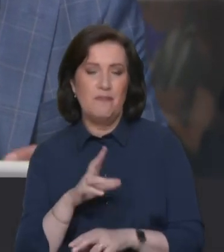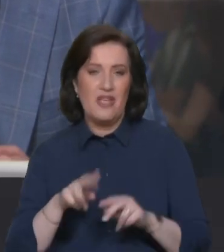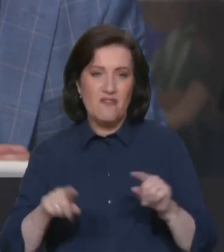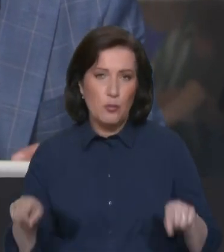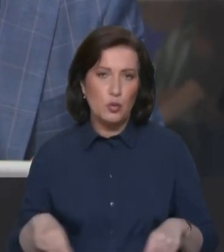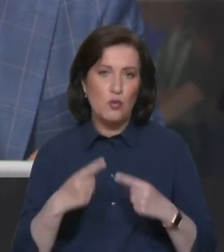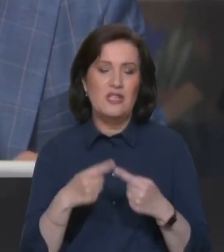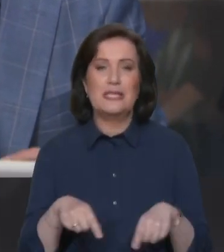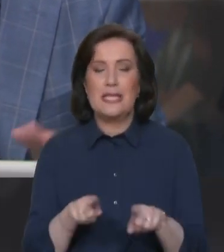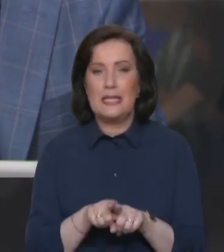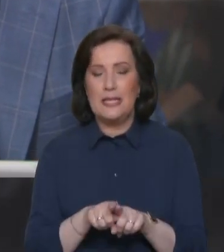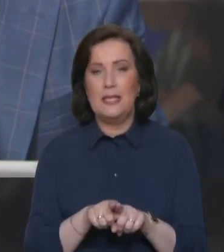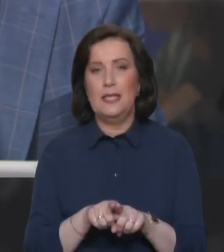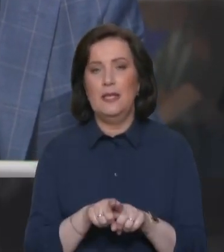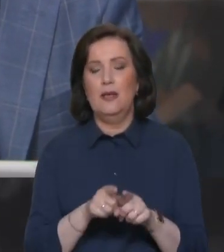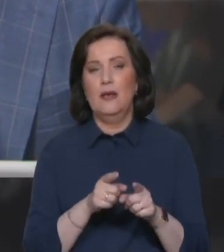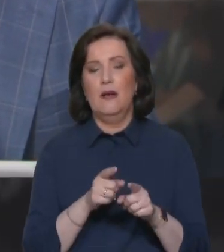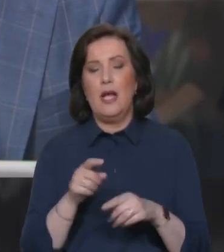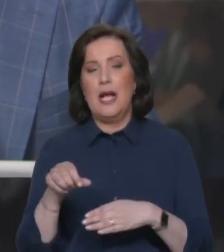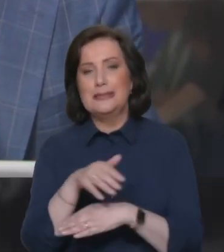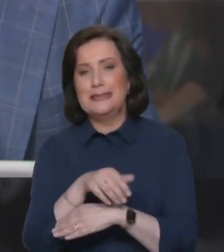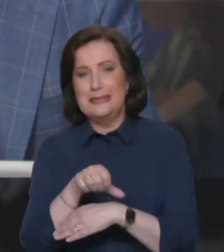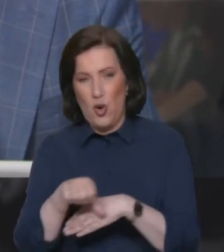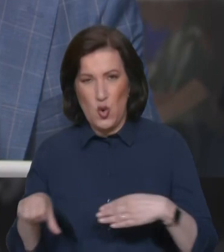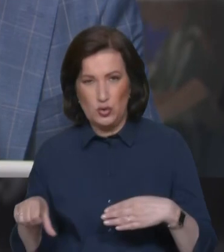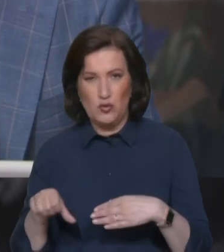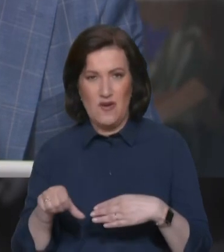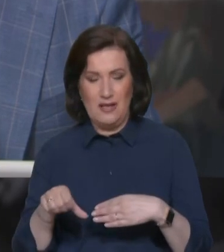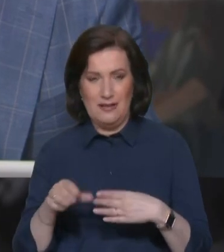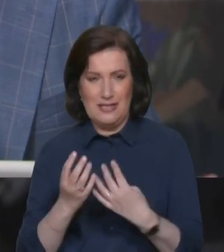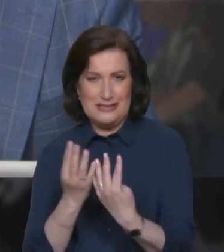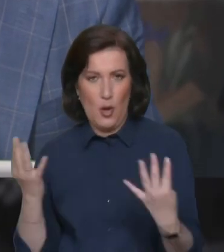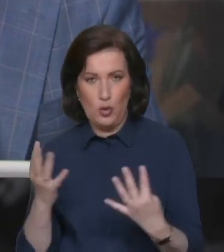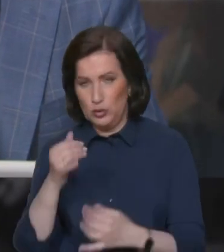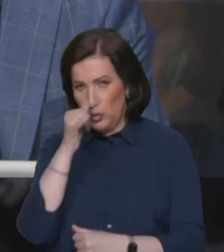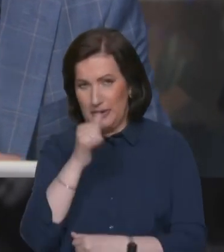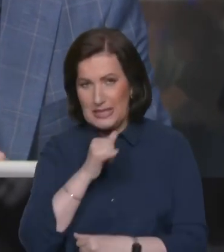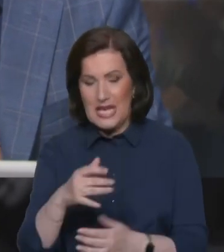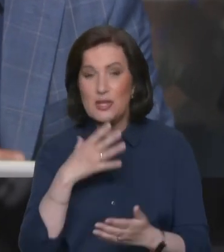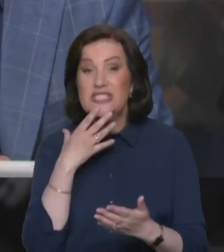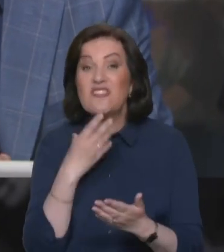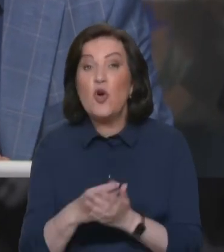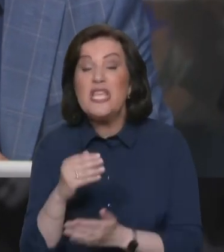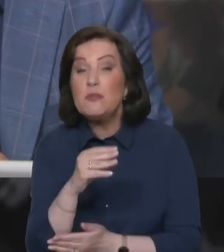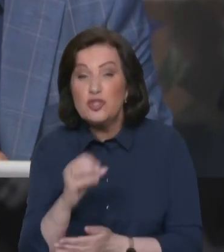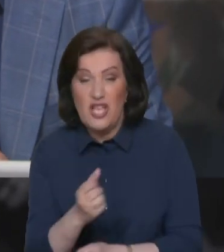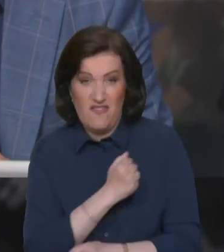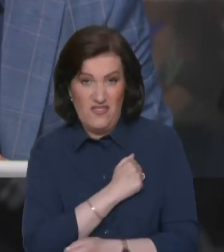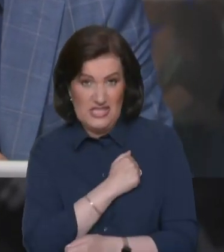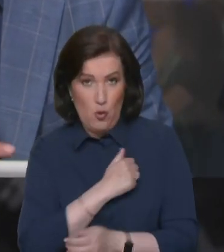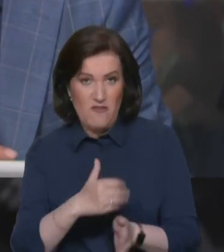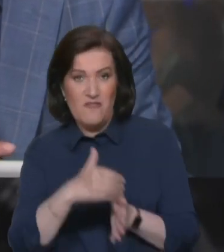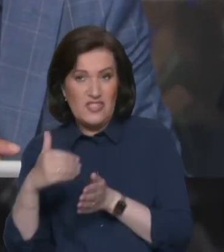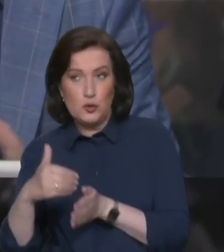вибудовували, скажімо, такі загороджувальні загони, аби не дати своїм же військам